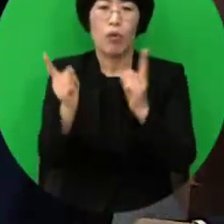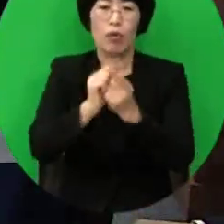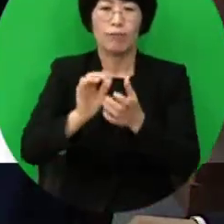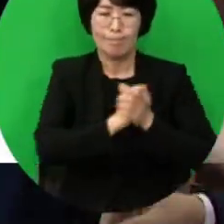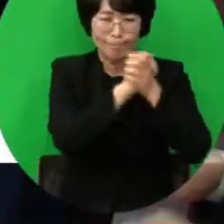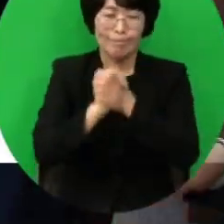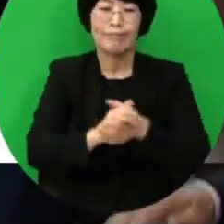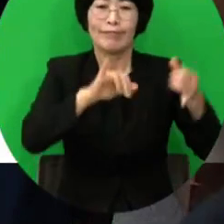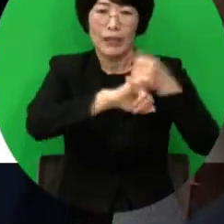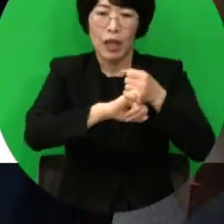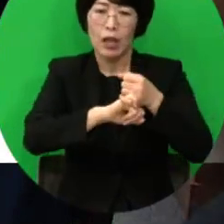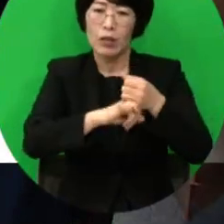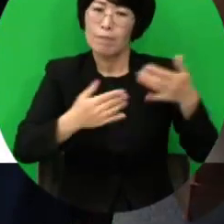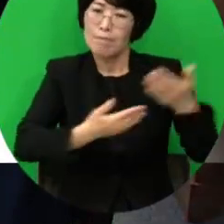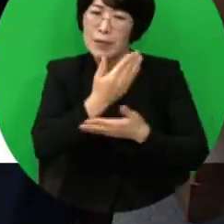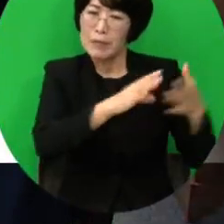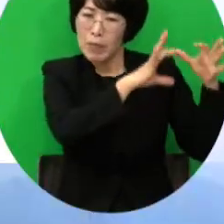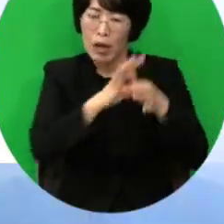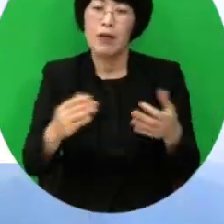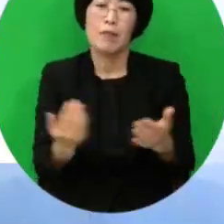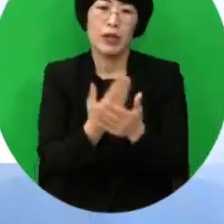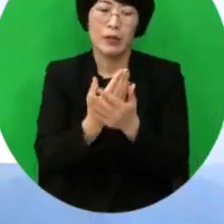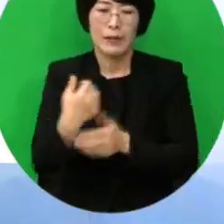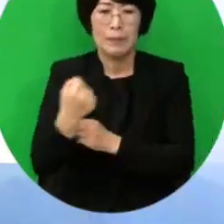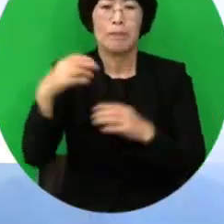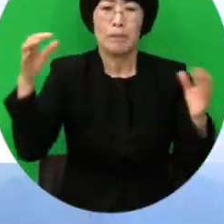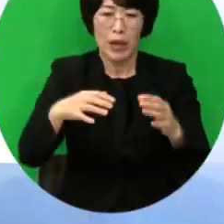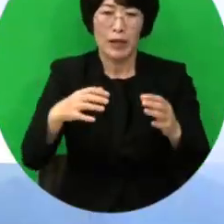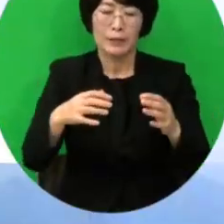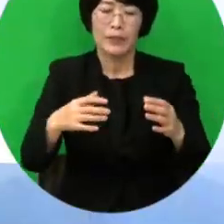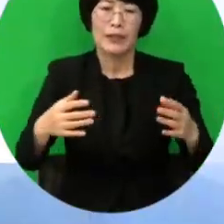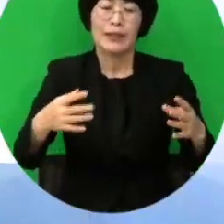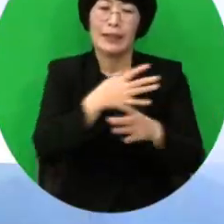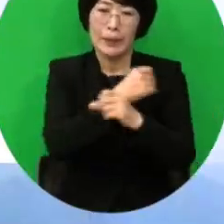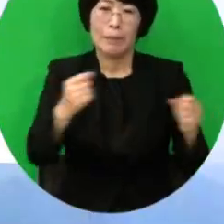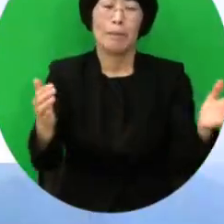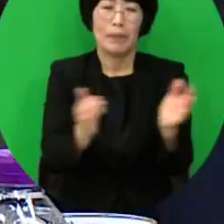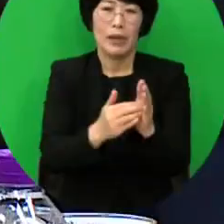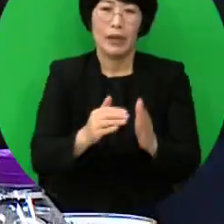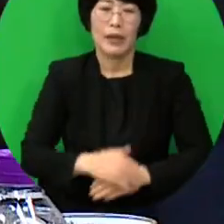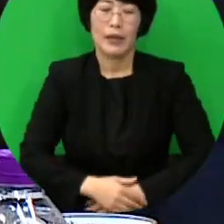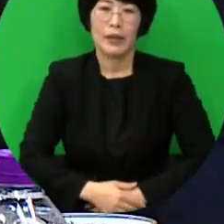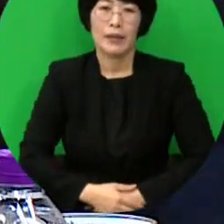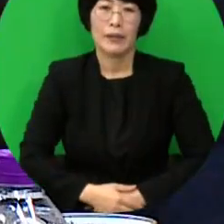약속하고 지속적인 교류와 협력을 다지는 우호교류협약을 맺었습니다.